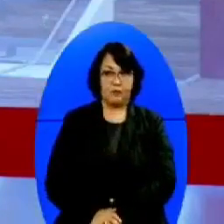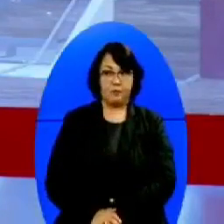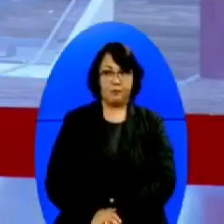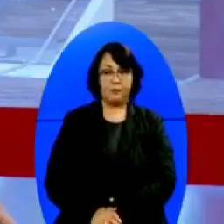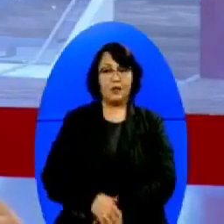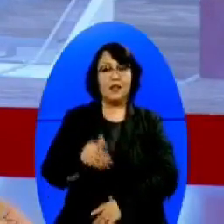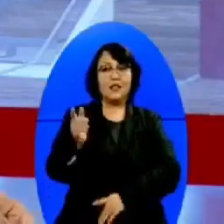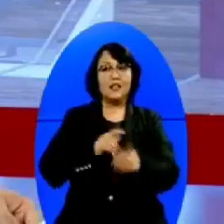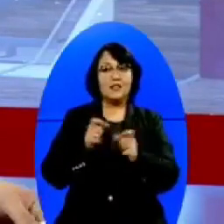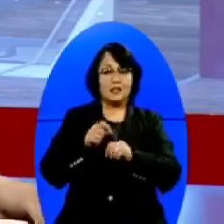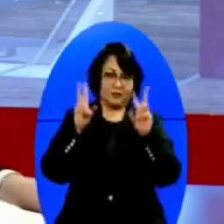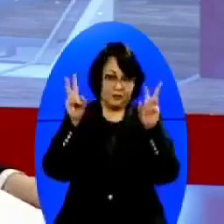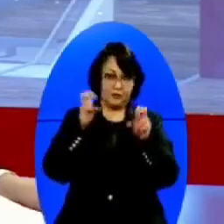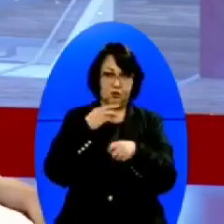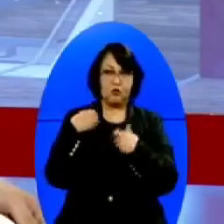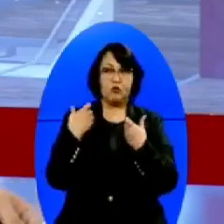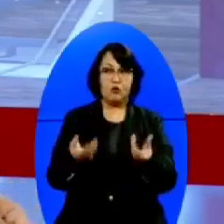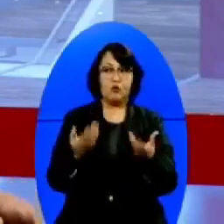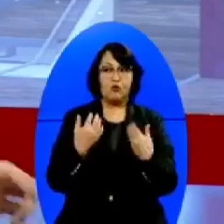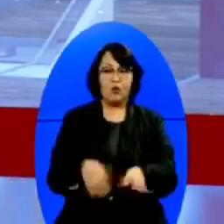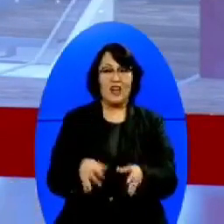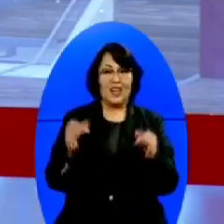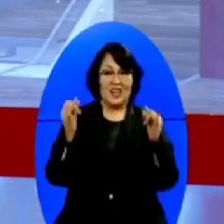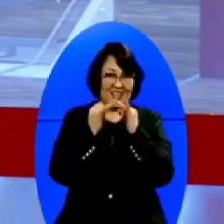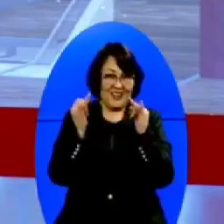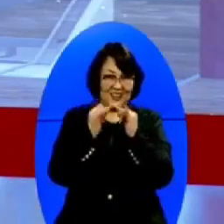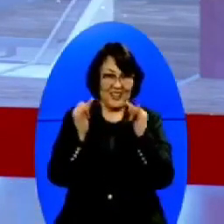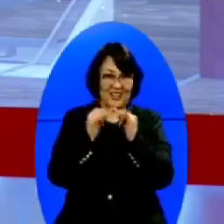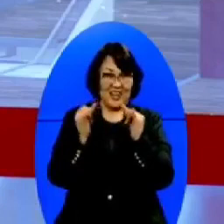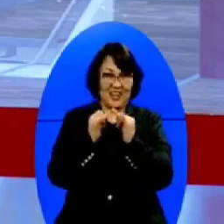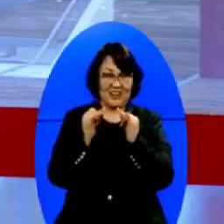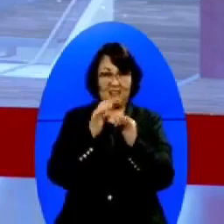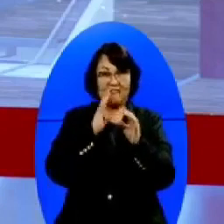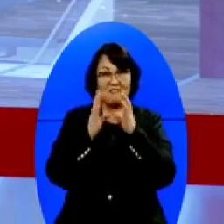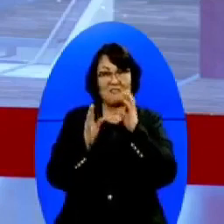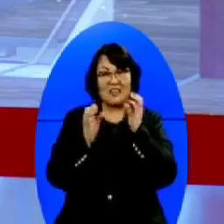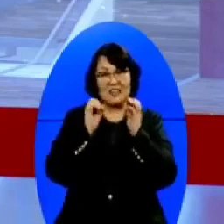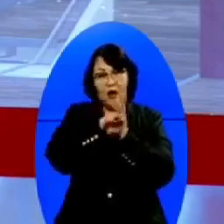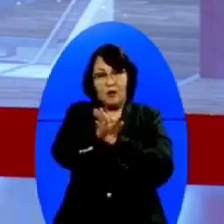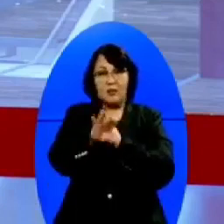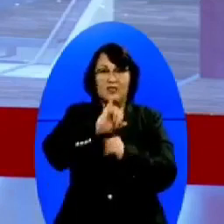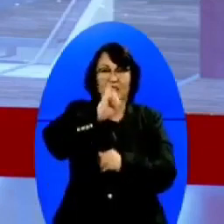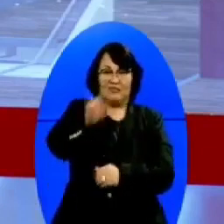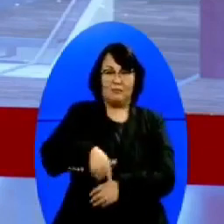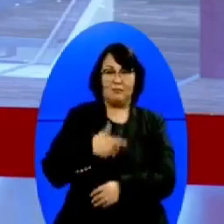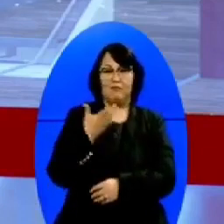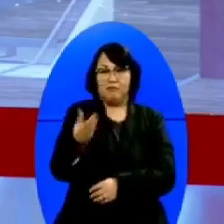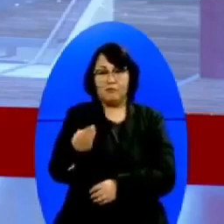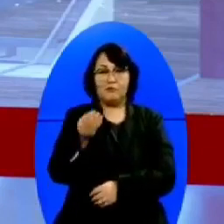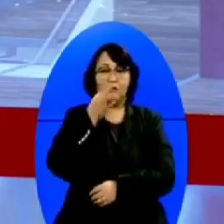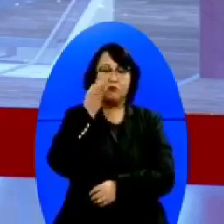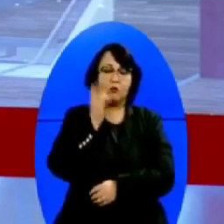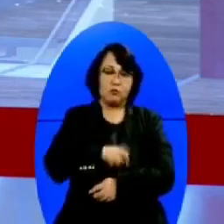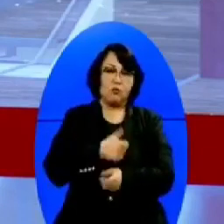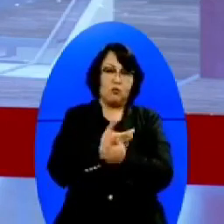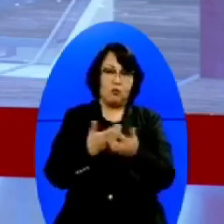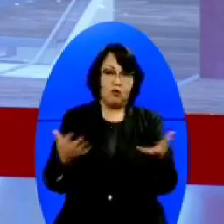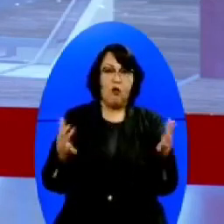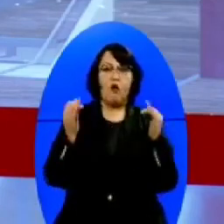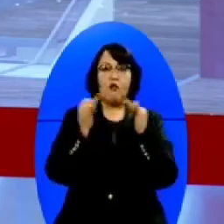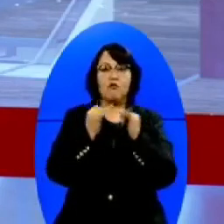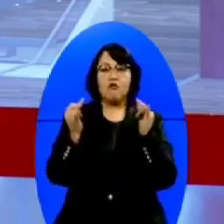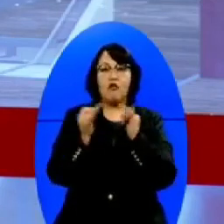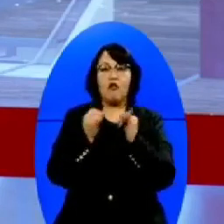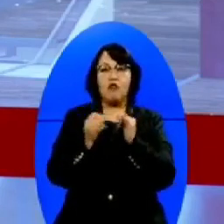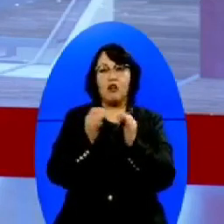Эдийн засгийн болон та бүхэнд Батуур өргөллөө. Тэгэхээр интернет сүлжээгээр бусдыг залилан бэхлэгчдийн арга улам нэрэлсээр байна. Гэмтэтгэдүүд онлайн хэлбрээр